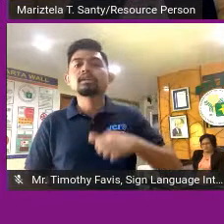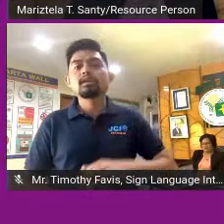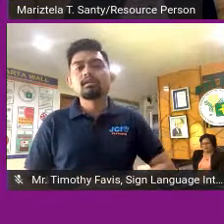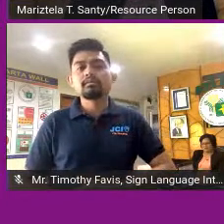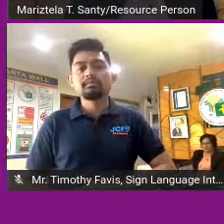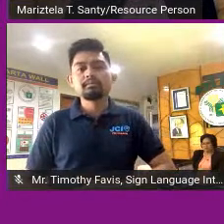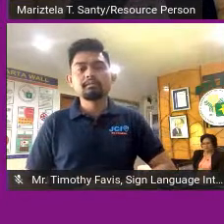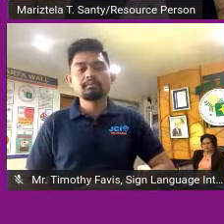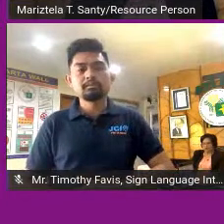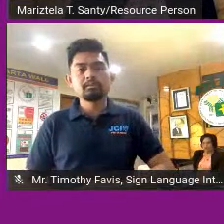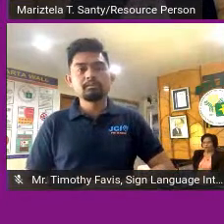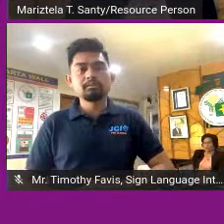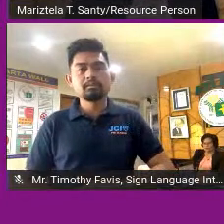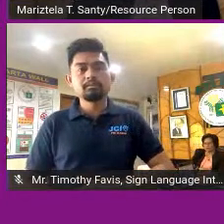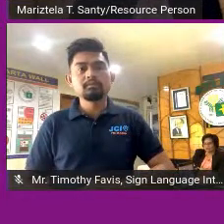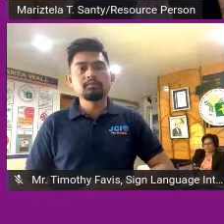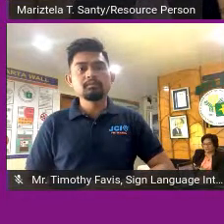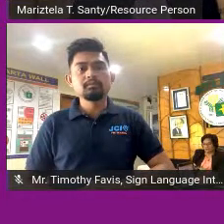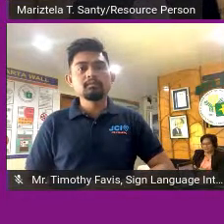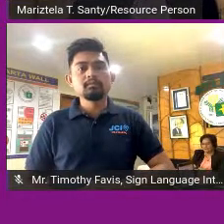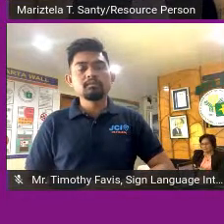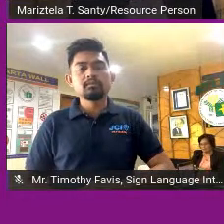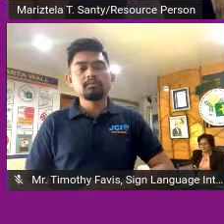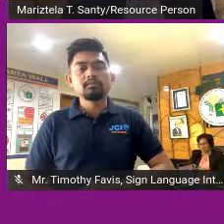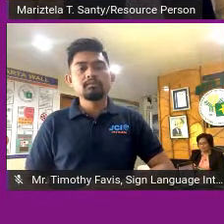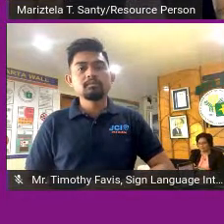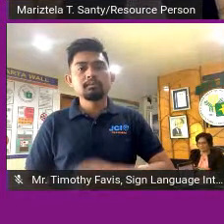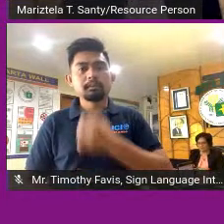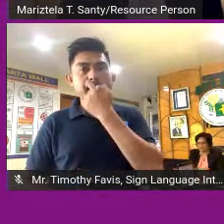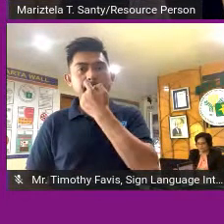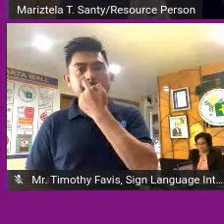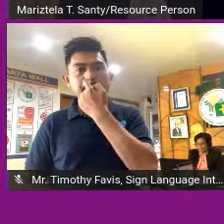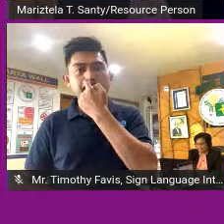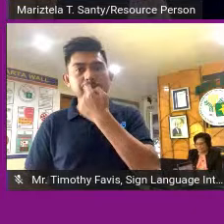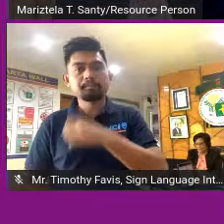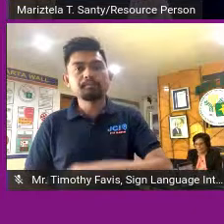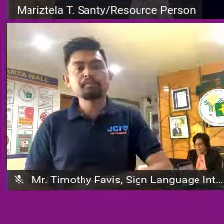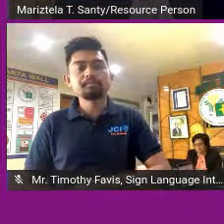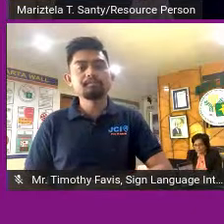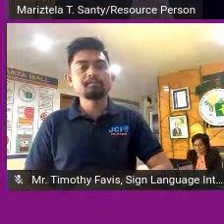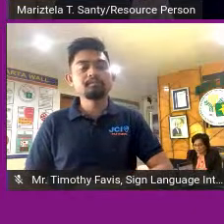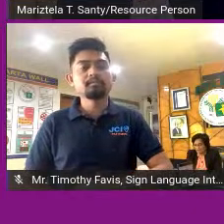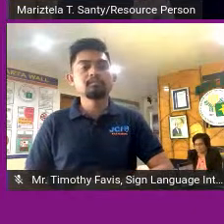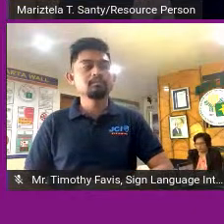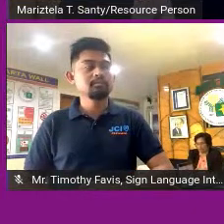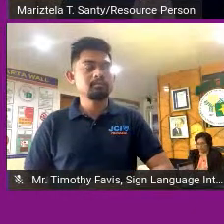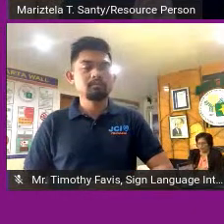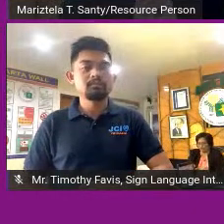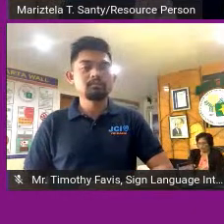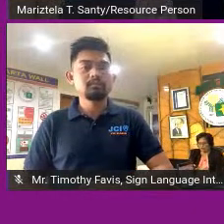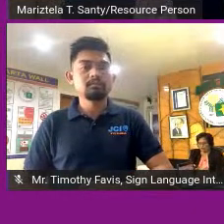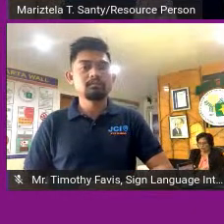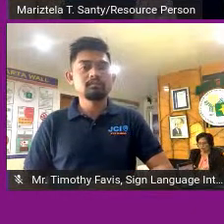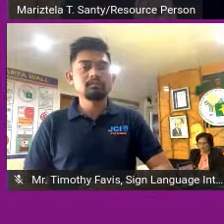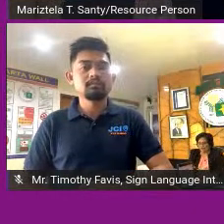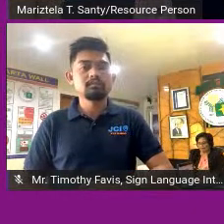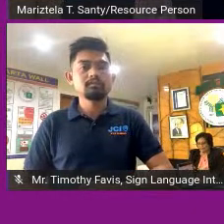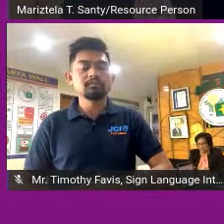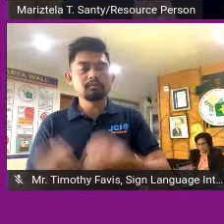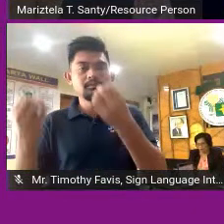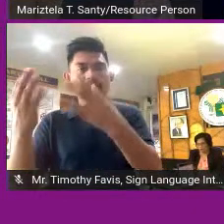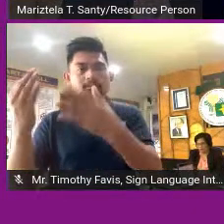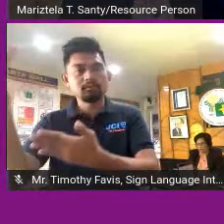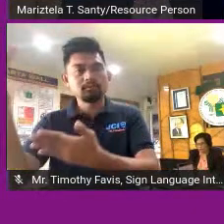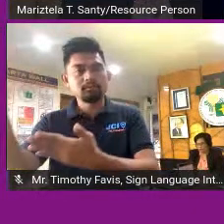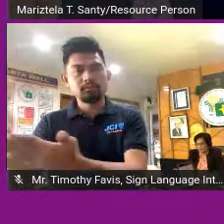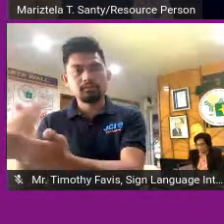opportunities, access and control over resources and services. limited or having no control over their income